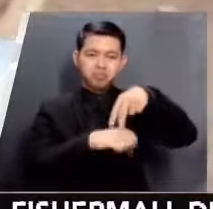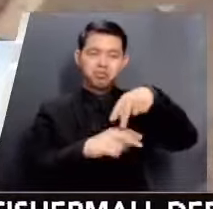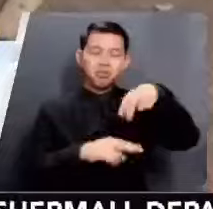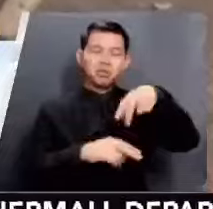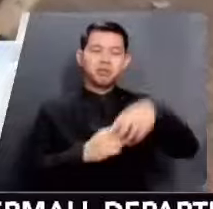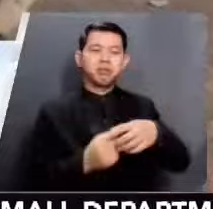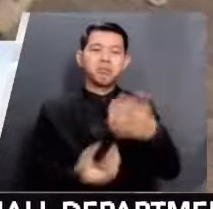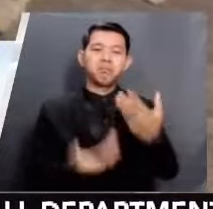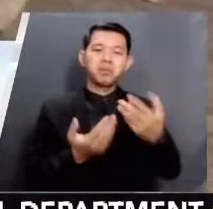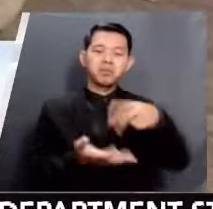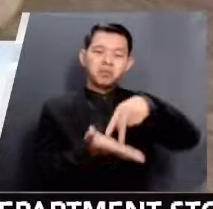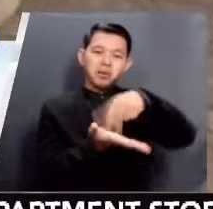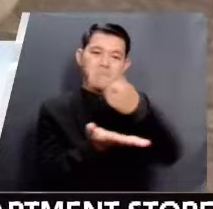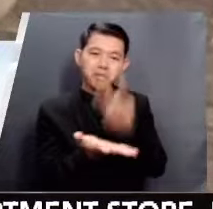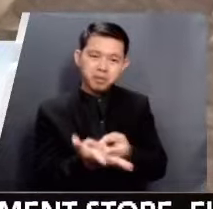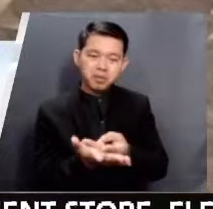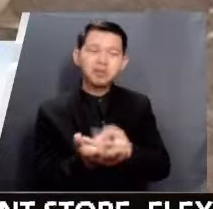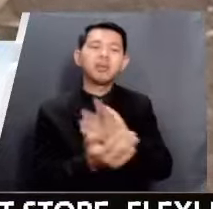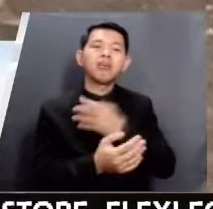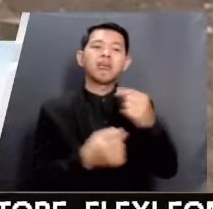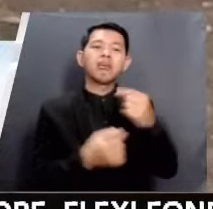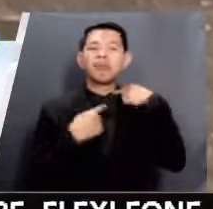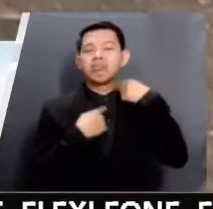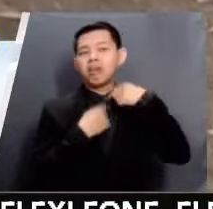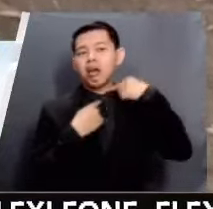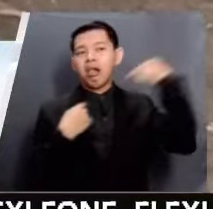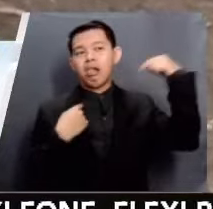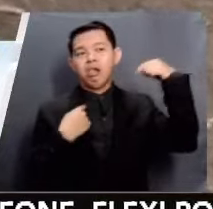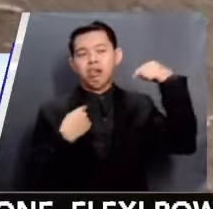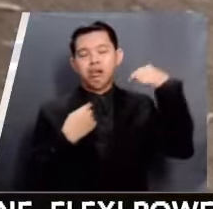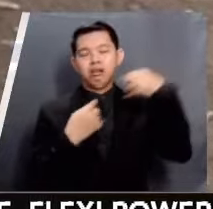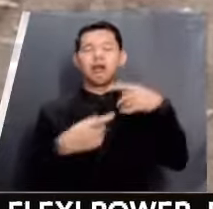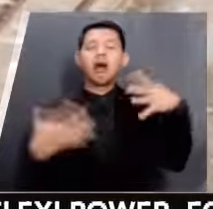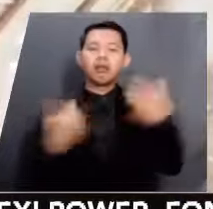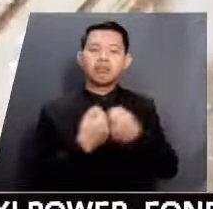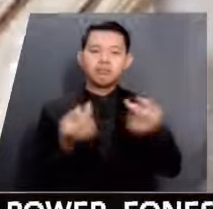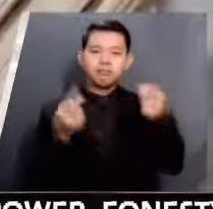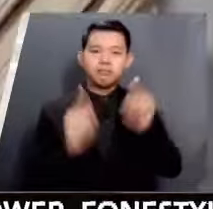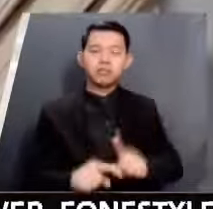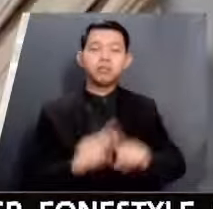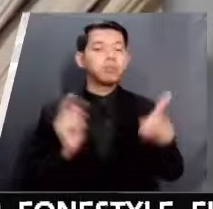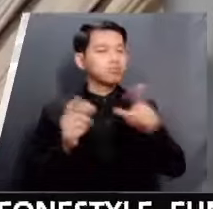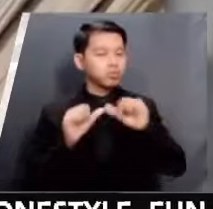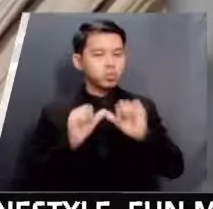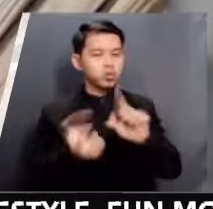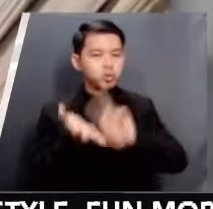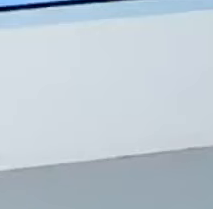na aksidente ang nangyari, pero patuloy ang imbestigasyon para masigurong walang foul play.